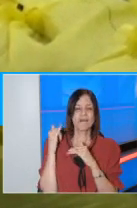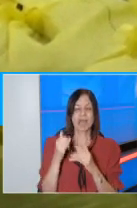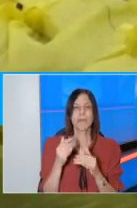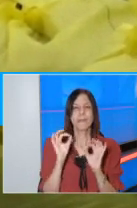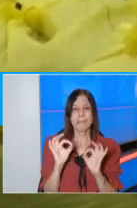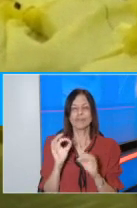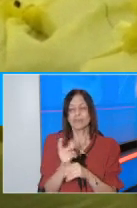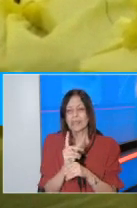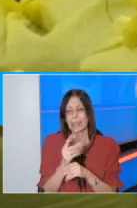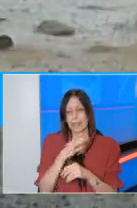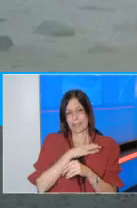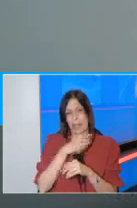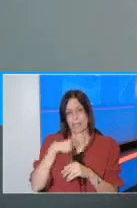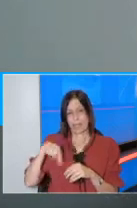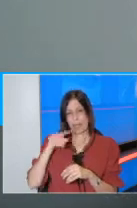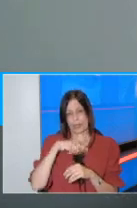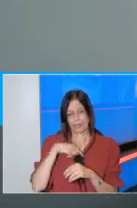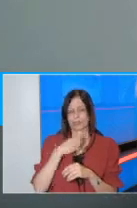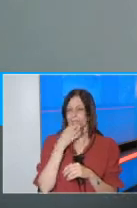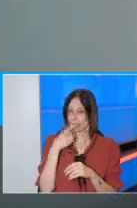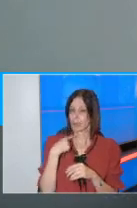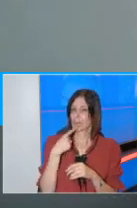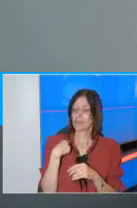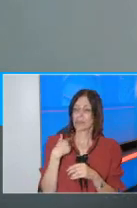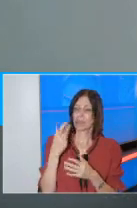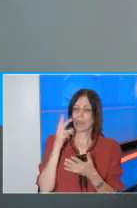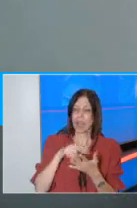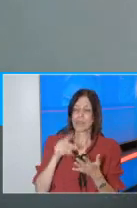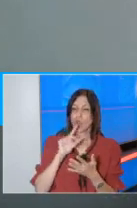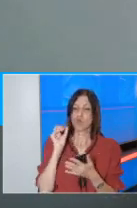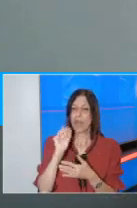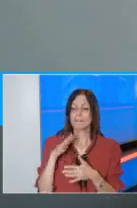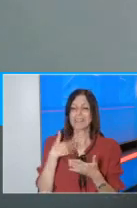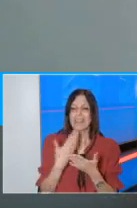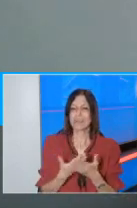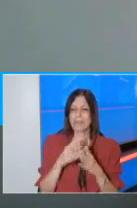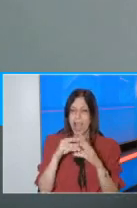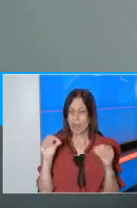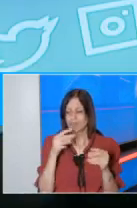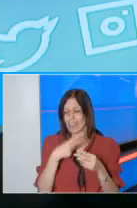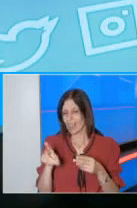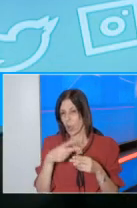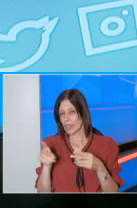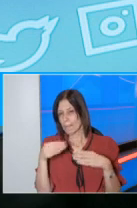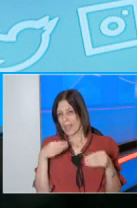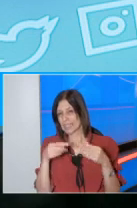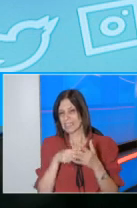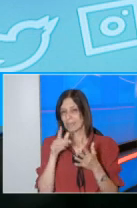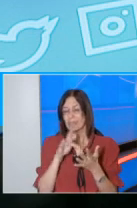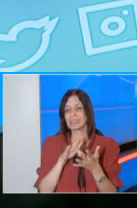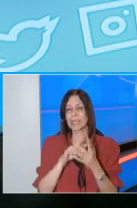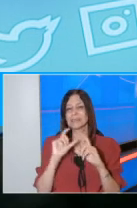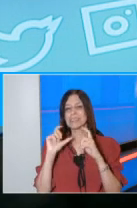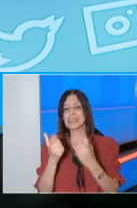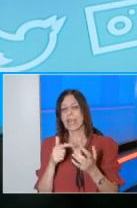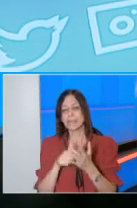מיידי לפגיעה בנו. ואגב, גם קראתי שלא שולחים כרגע מתנדבים לחוף בסרילנקה כדי לנקות את הפלסטיק, כי הם נמצאים בסגר